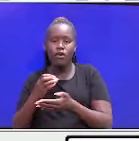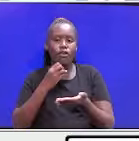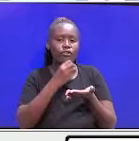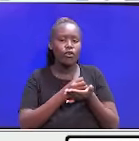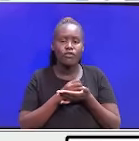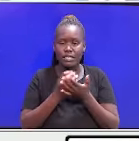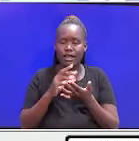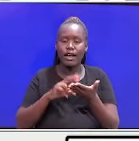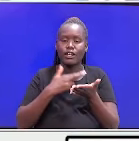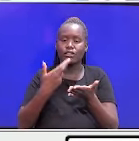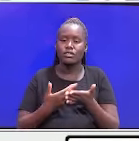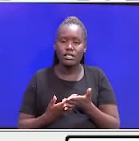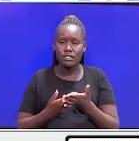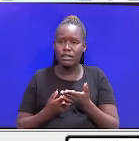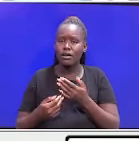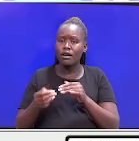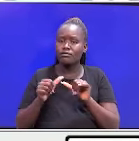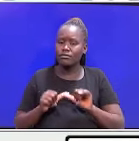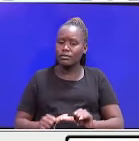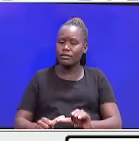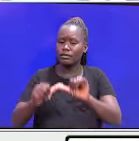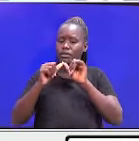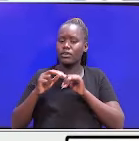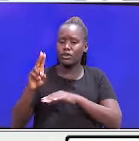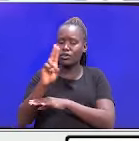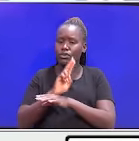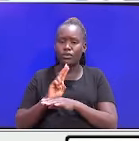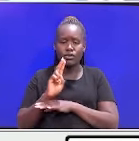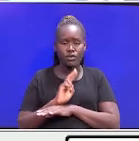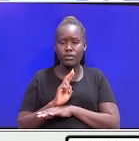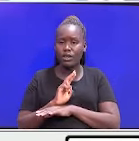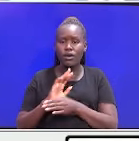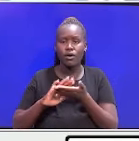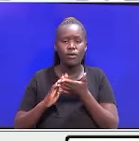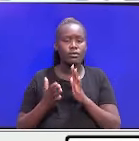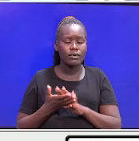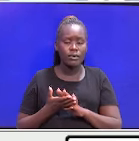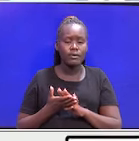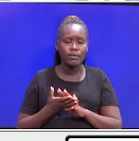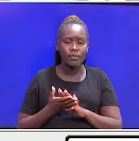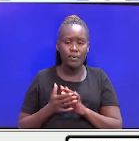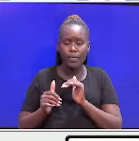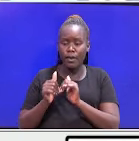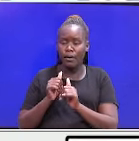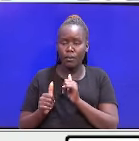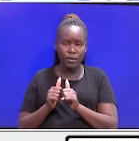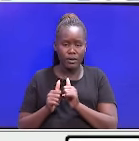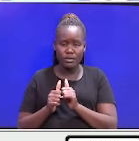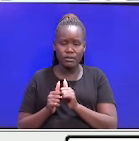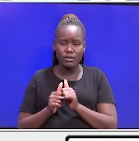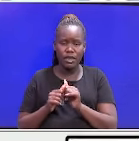governor has persistently used divisive and unbecoming language which undermines the office he